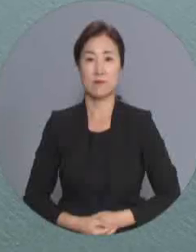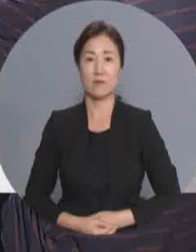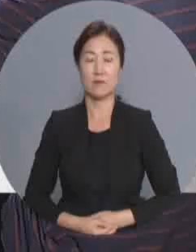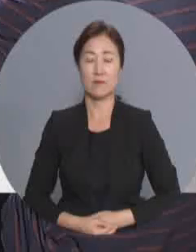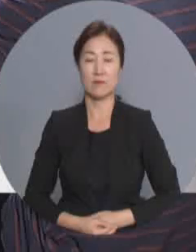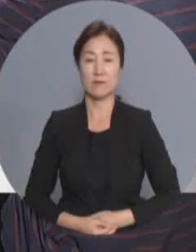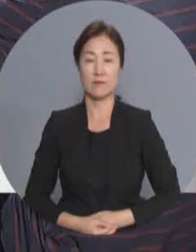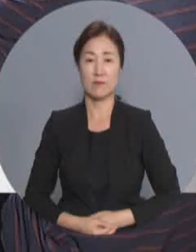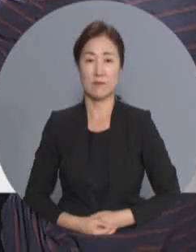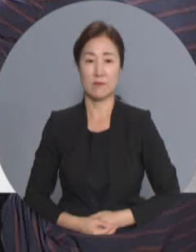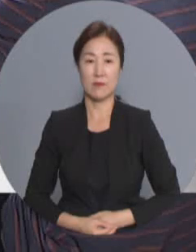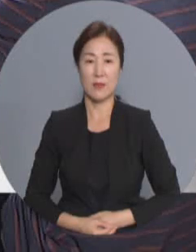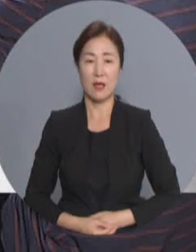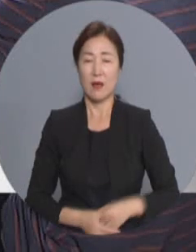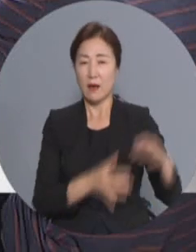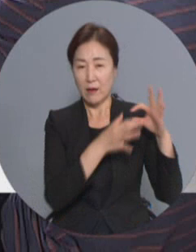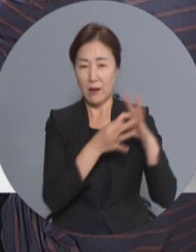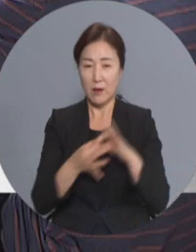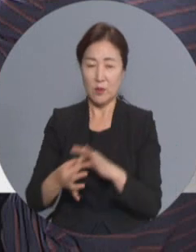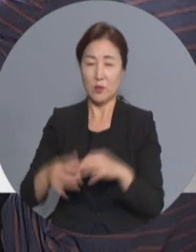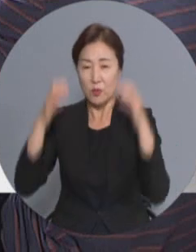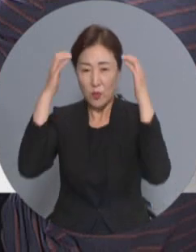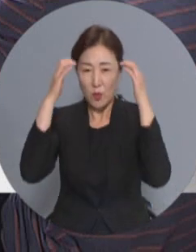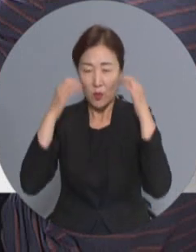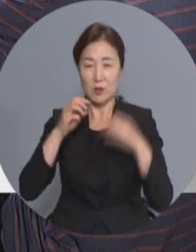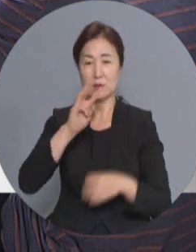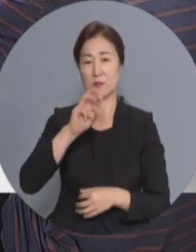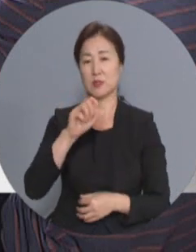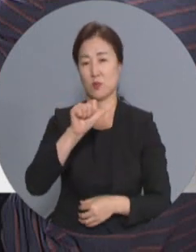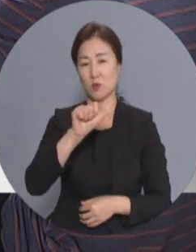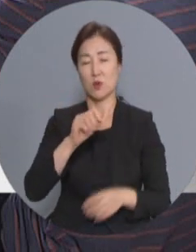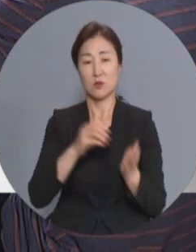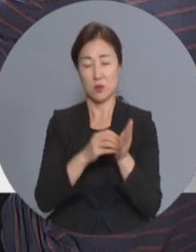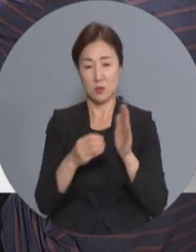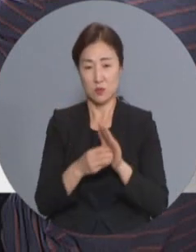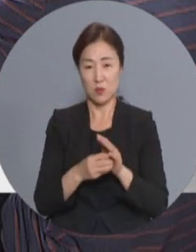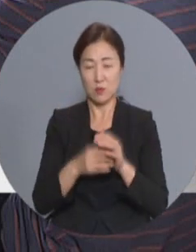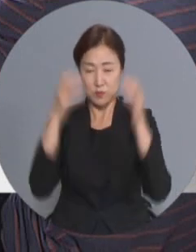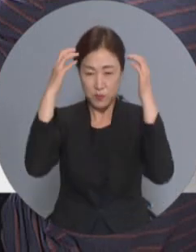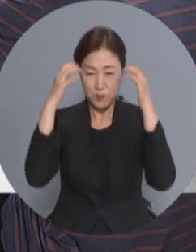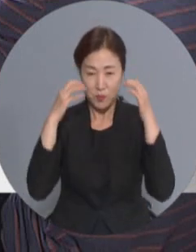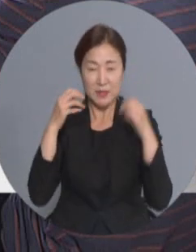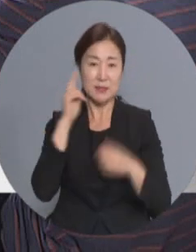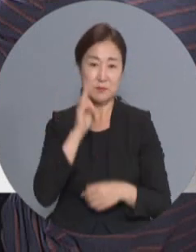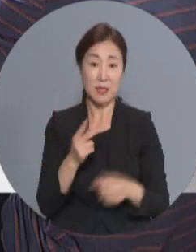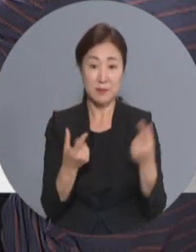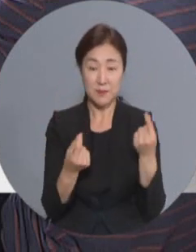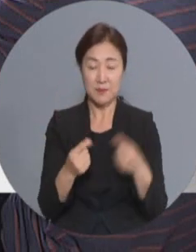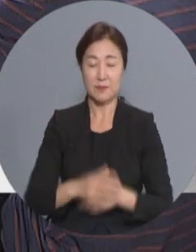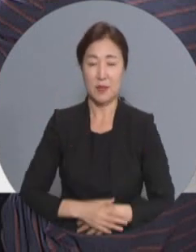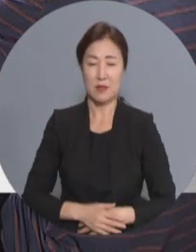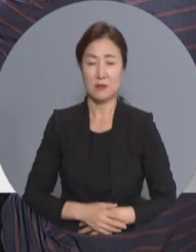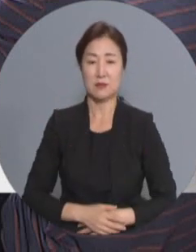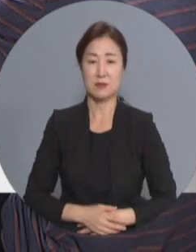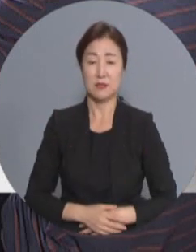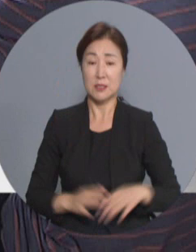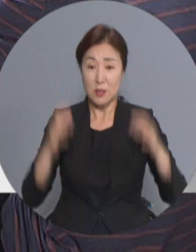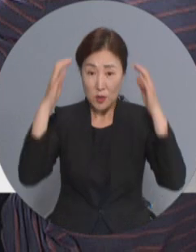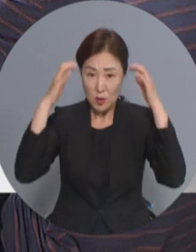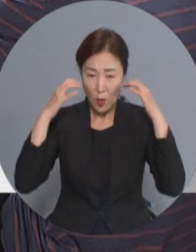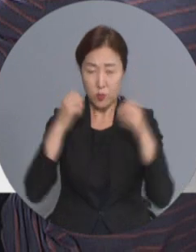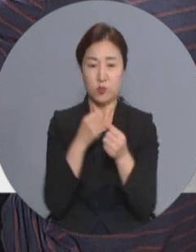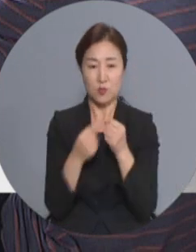설명했습니다 연일 낮 최고 기온이 35도에 육박하는 찜통 더위가 이어지고 있습니다 이런 더위에도 쇠를